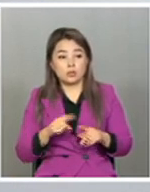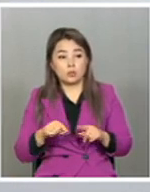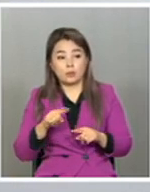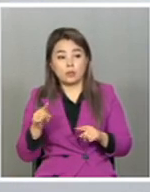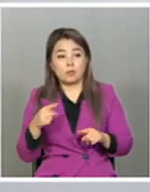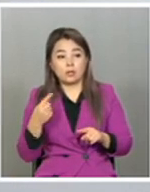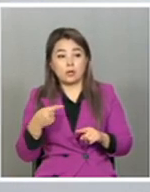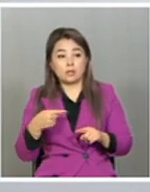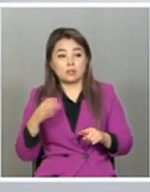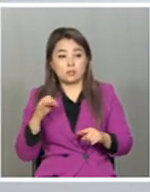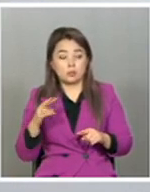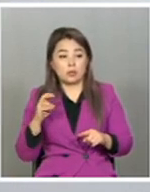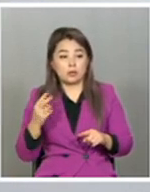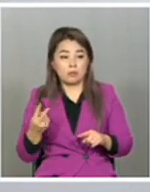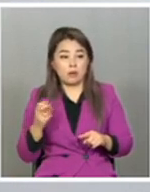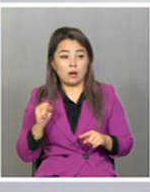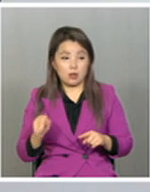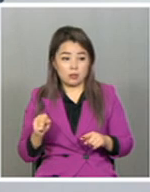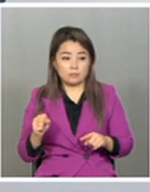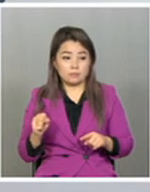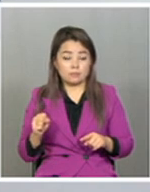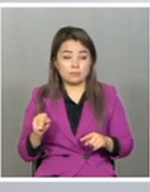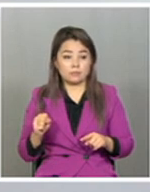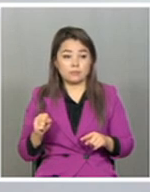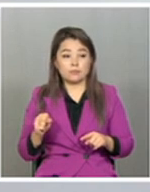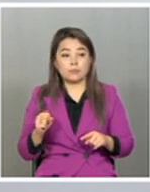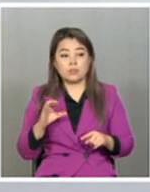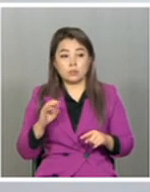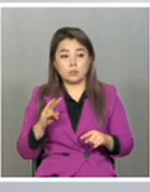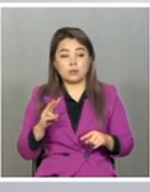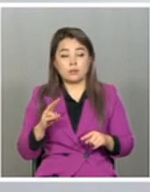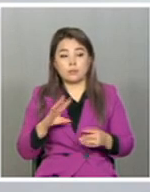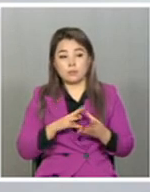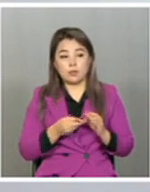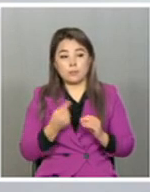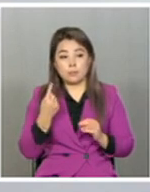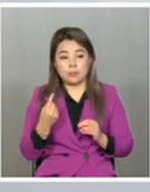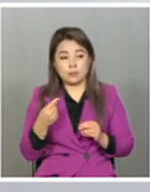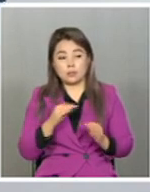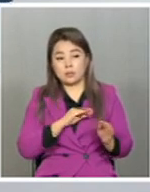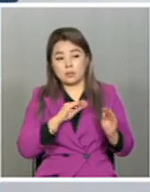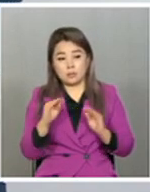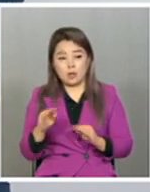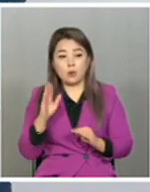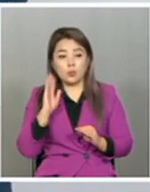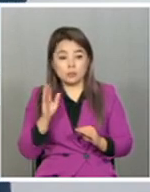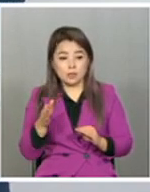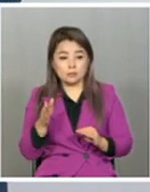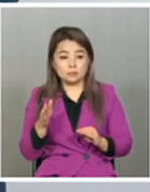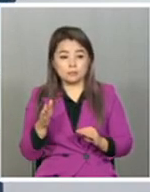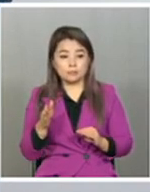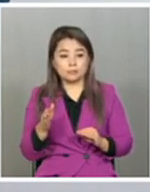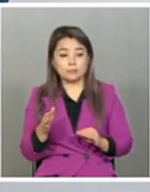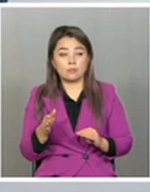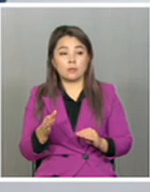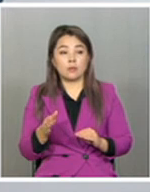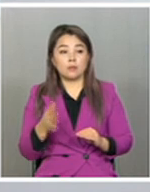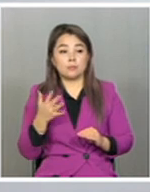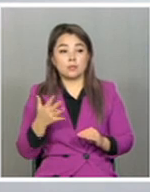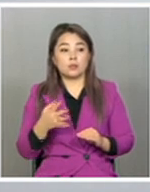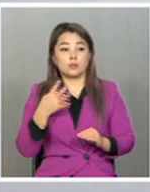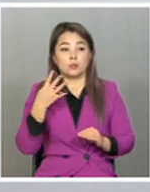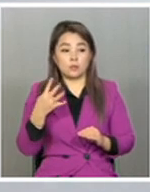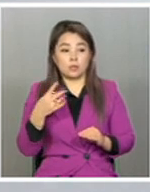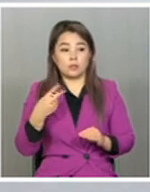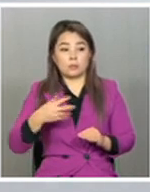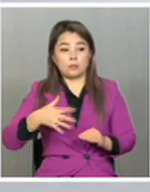1 азайтылған синус квадрат а. Синус а-ның мәнін қоятын болсақ, 5-тен 4-тің квадраты